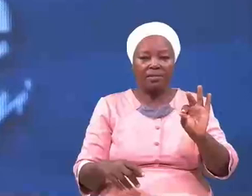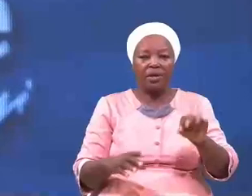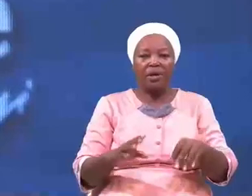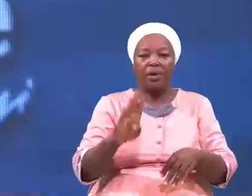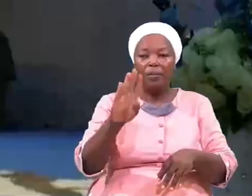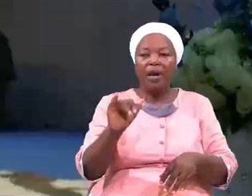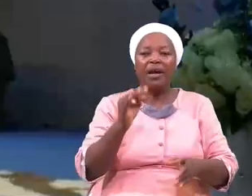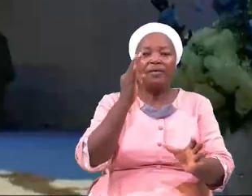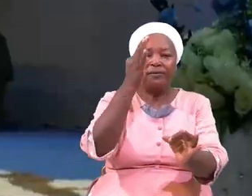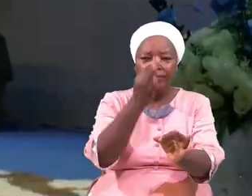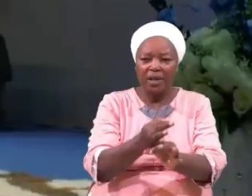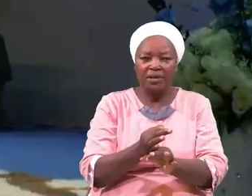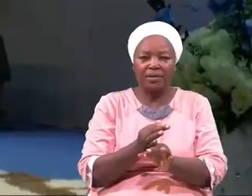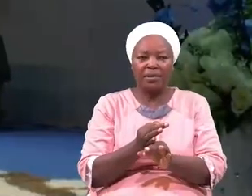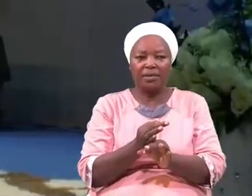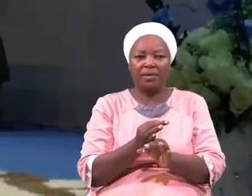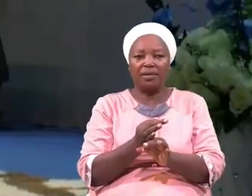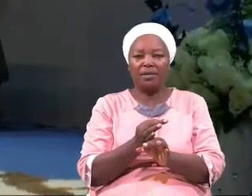dit. C'est par la foi